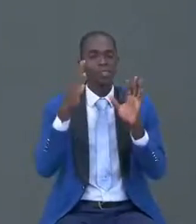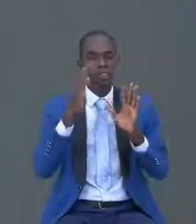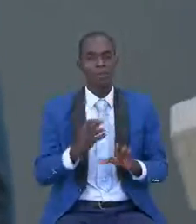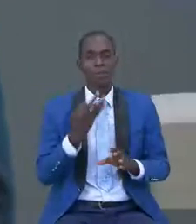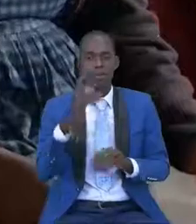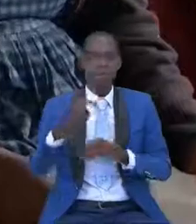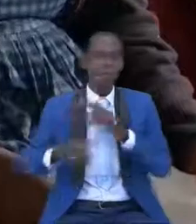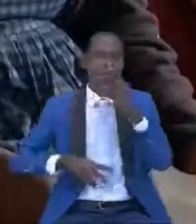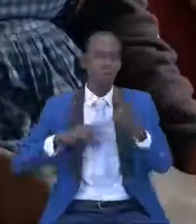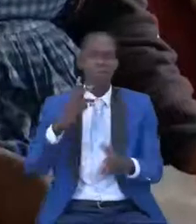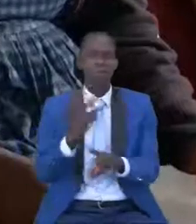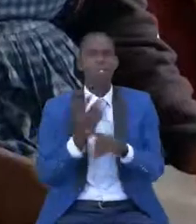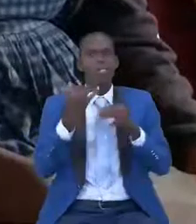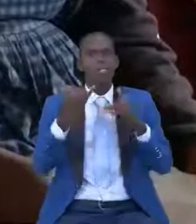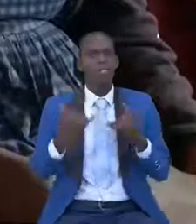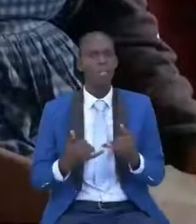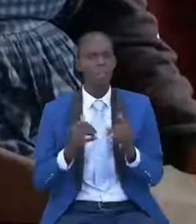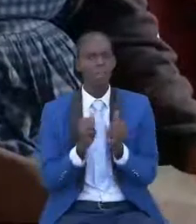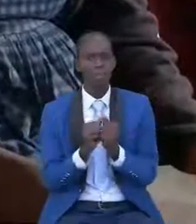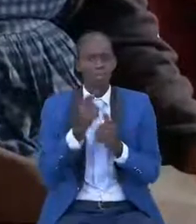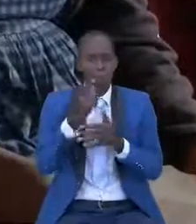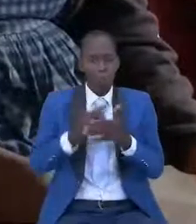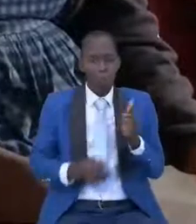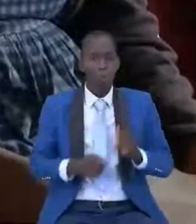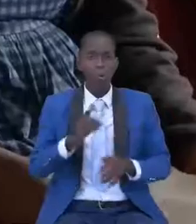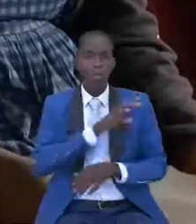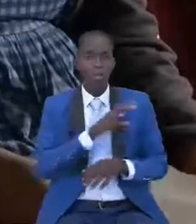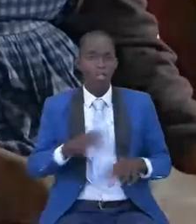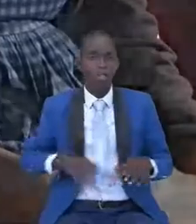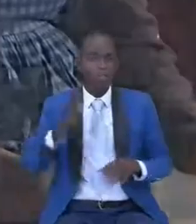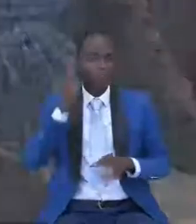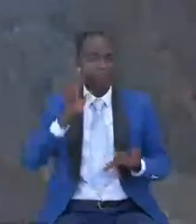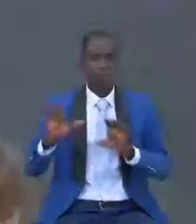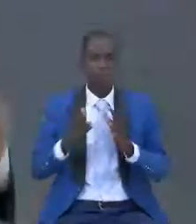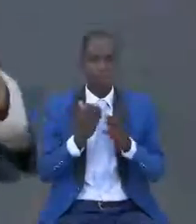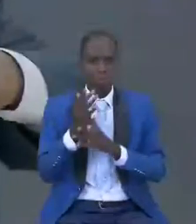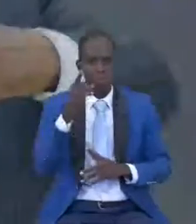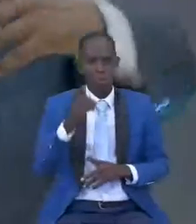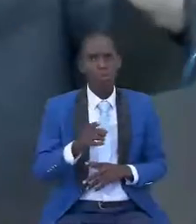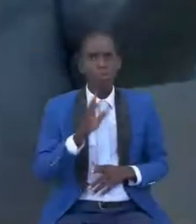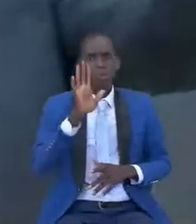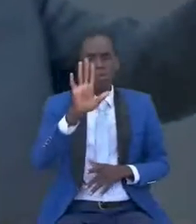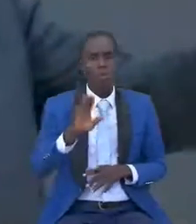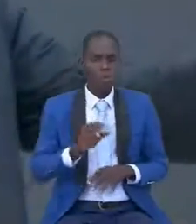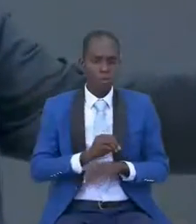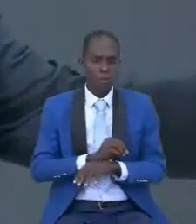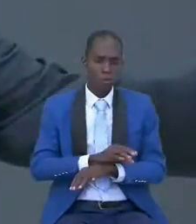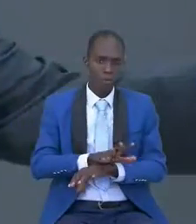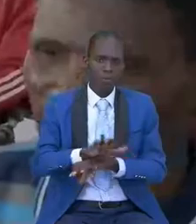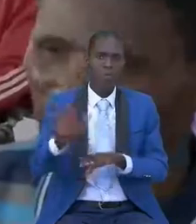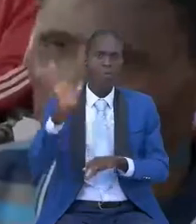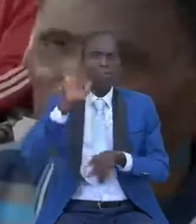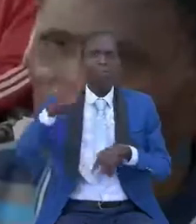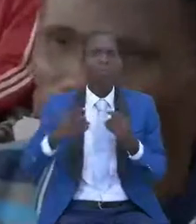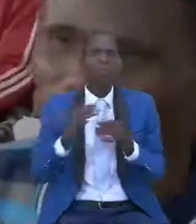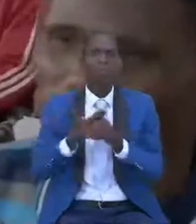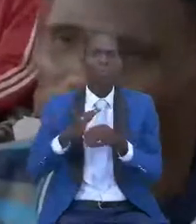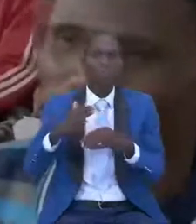monde. Avec ce que Christ fera à travers toi, ton influence ira au-delà de ta